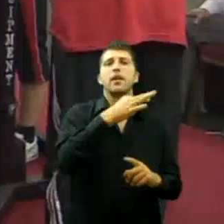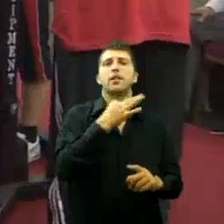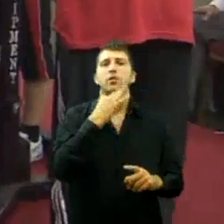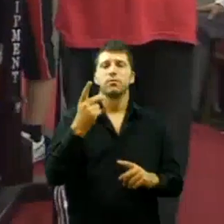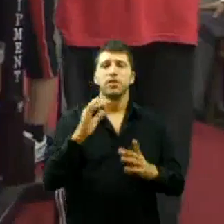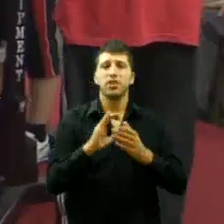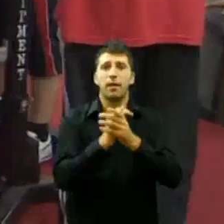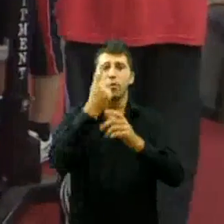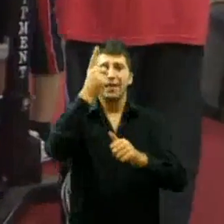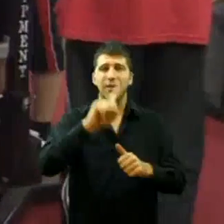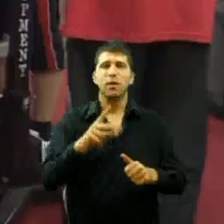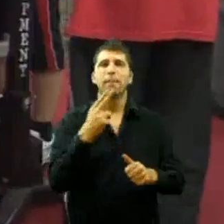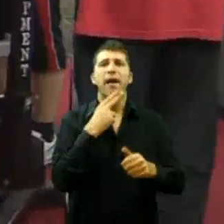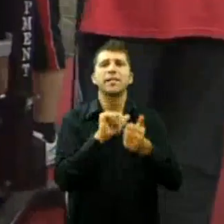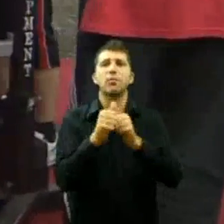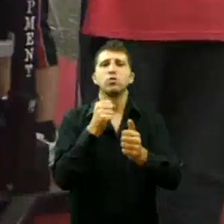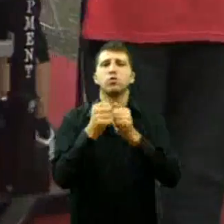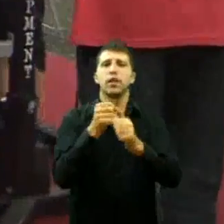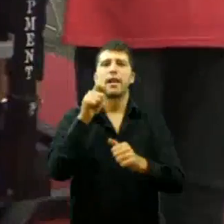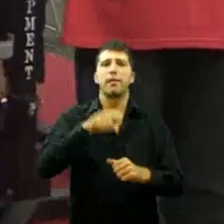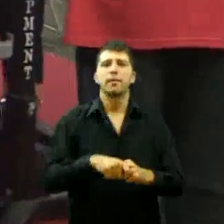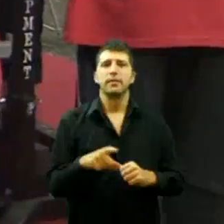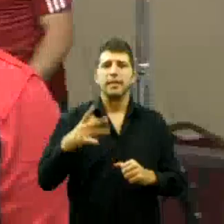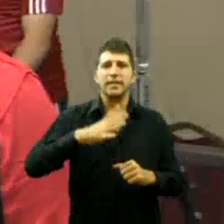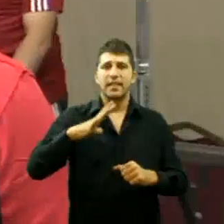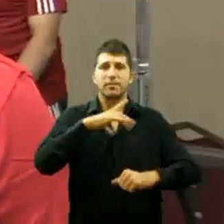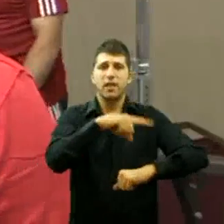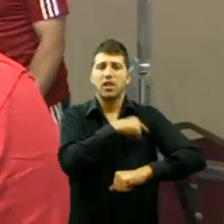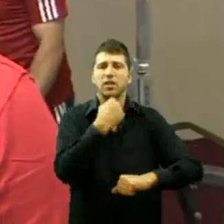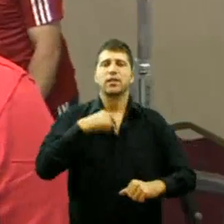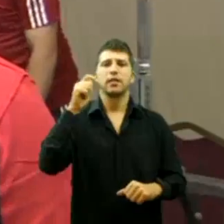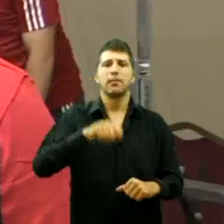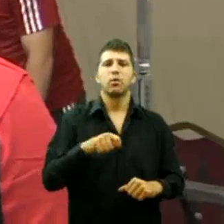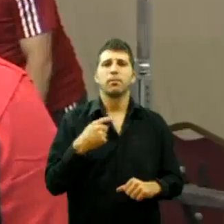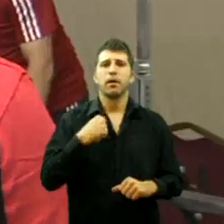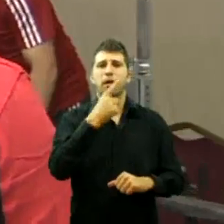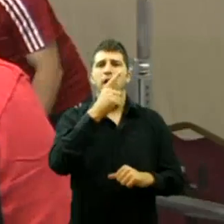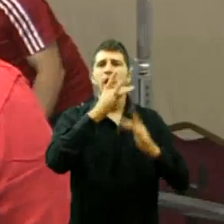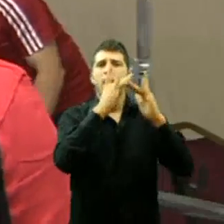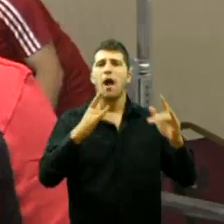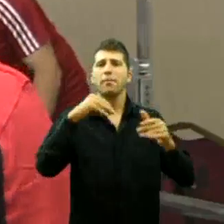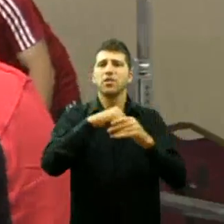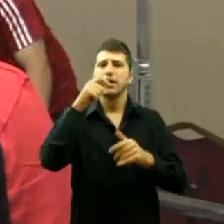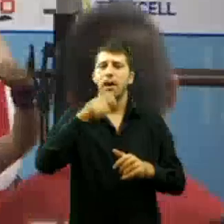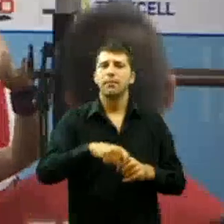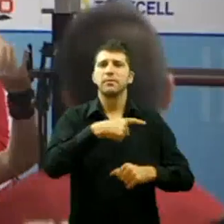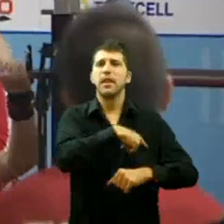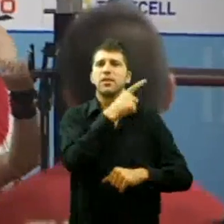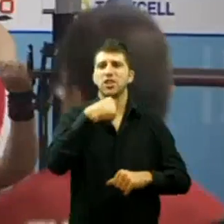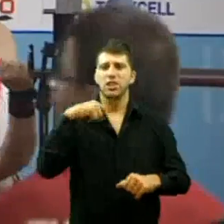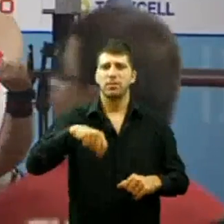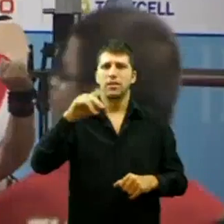gününde kadın sporcular mücadele etti. İstediğim derecelerimi yapabiliyorum. Yani kampta yaptığım dereceleri yapabiliyorum. Şu